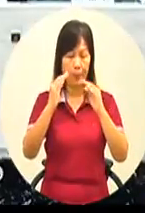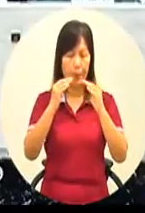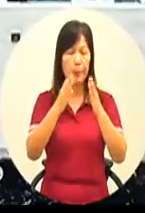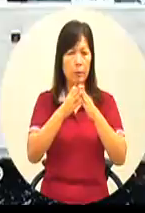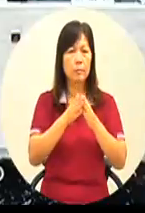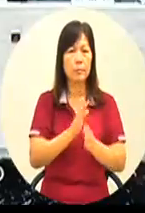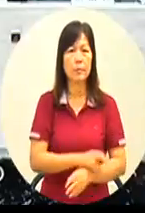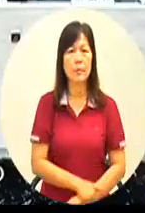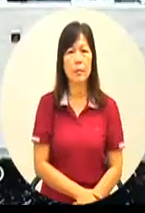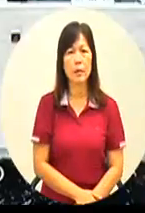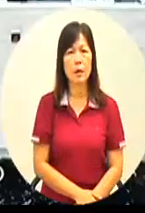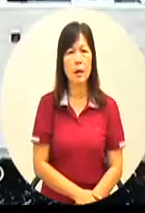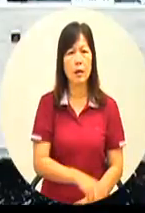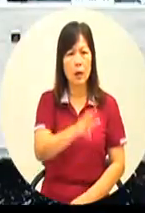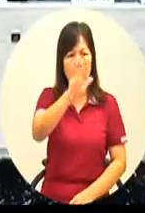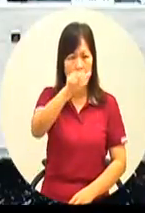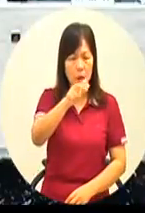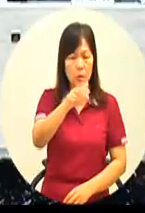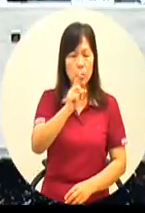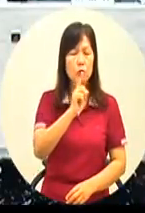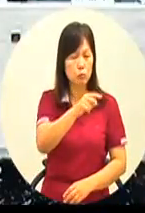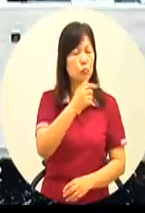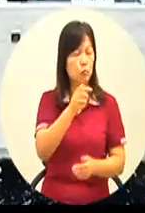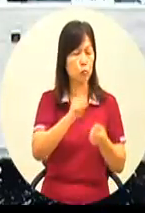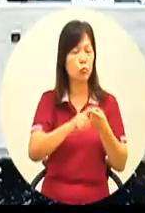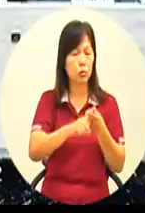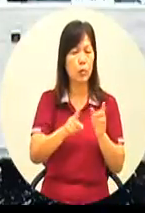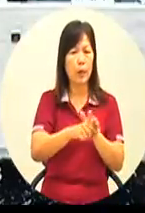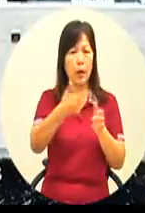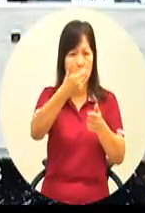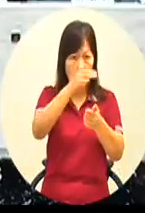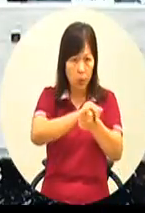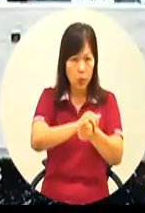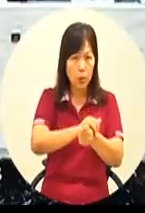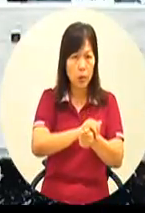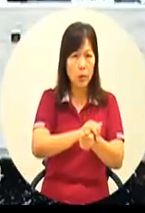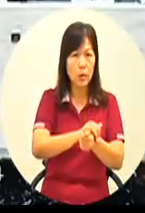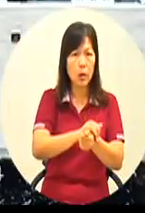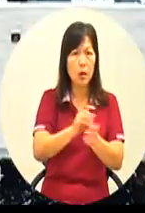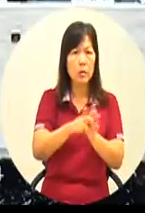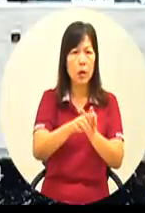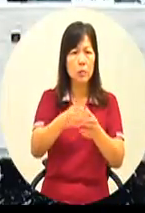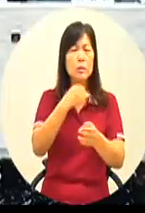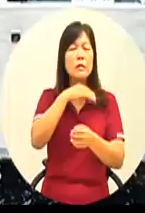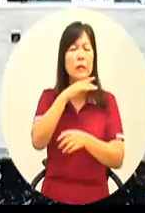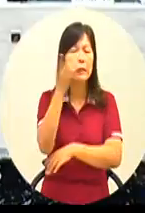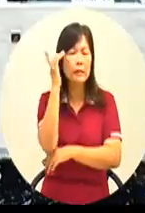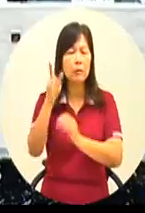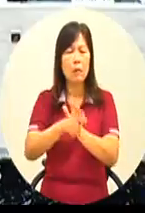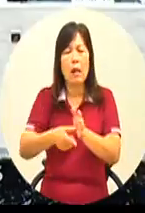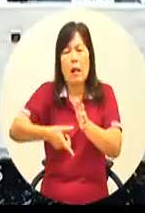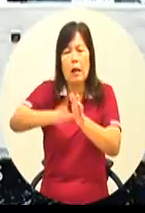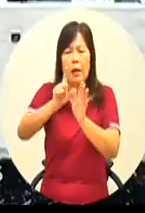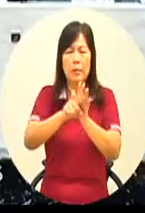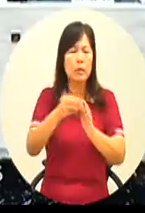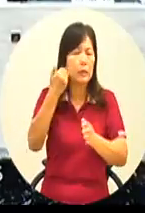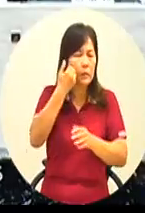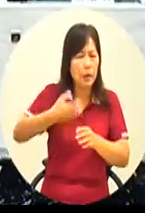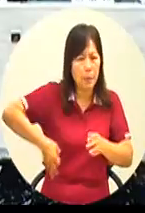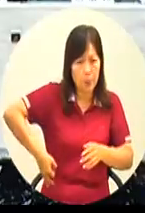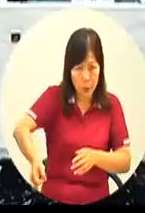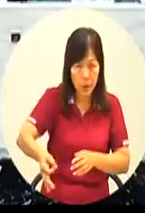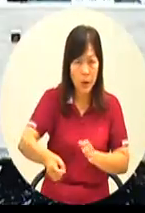以哦，人家刘胜正议员讲的是有道理，六规嘛，好吧？你当政府袂有人出钱，看上出钱的，去